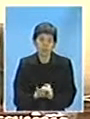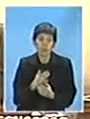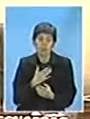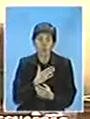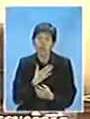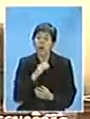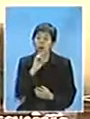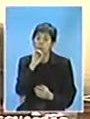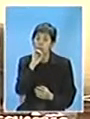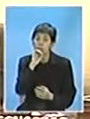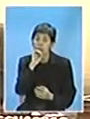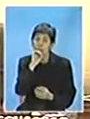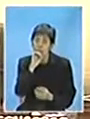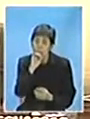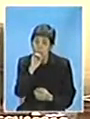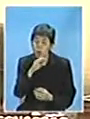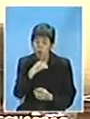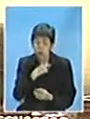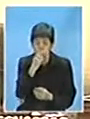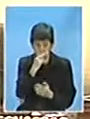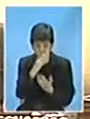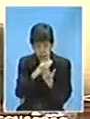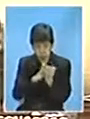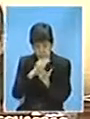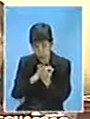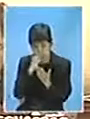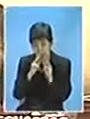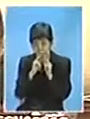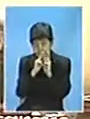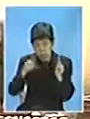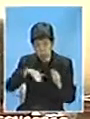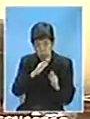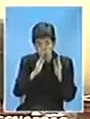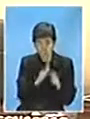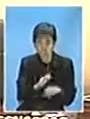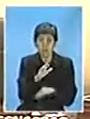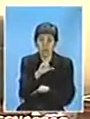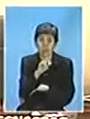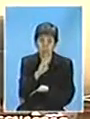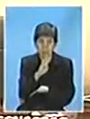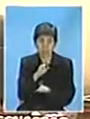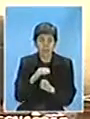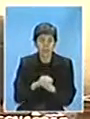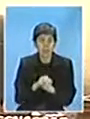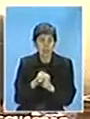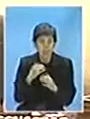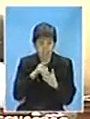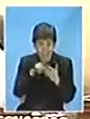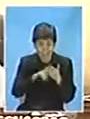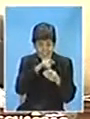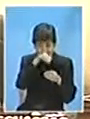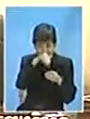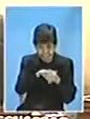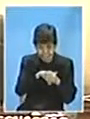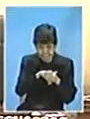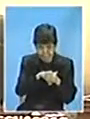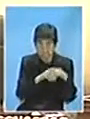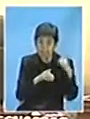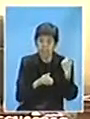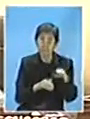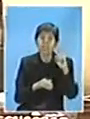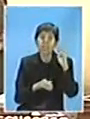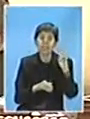เรียนท่านกรุณาดูตามนะฮะกรรมการทั้งหมด34ท่านนะครับมาจากการเลือกตั้ง17